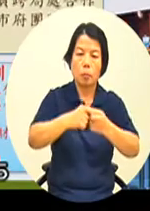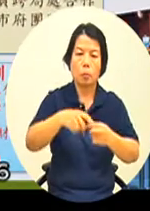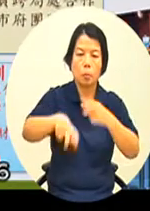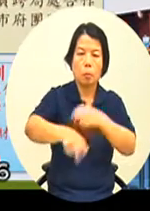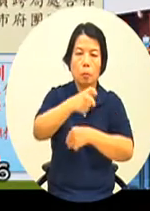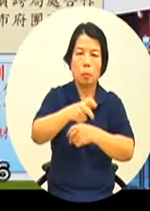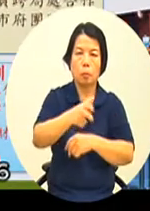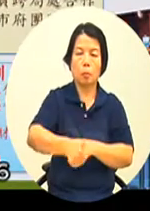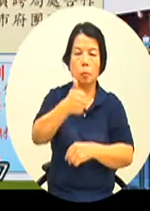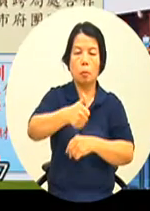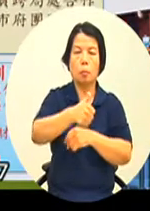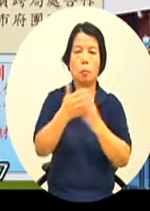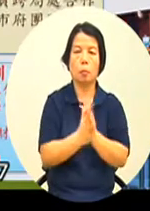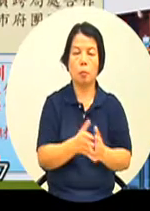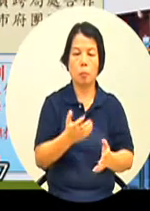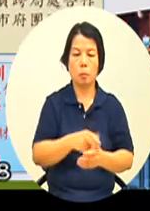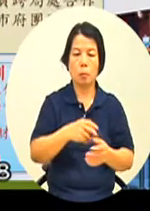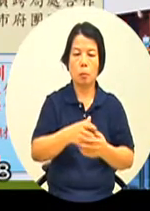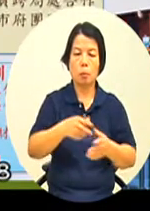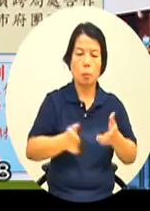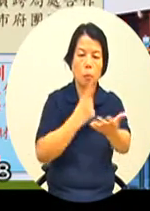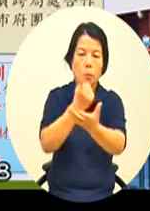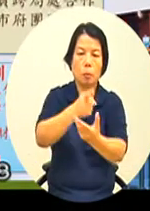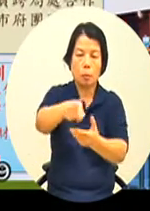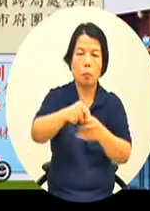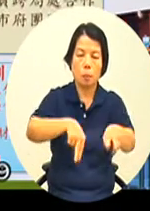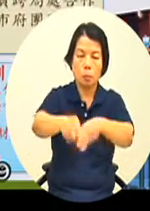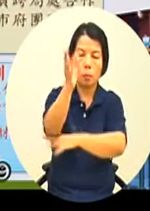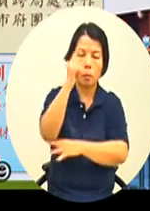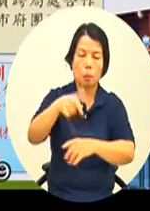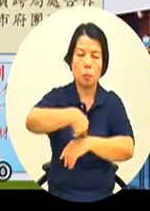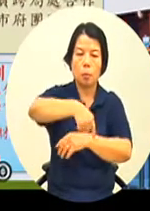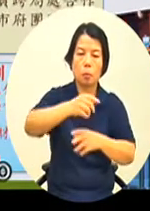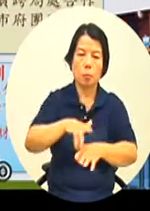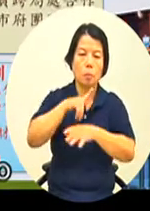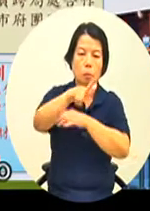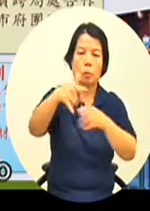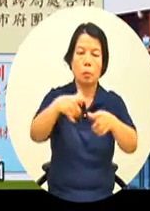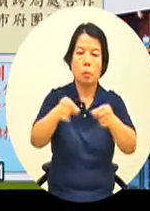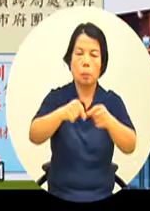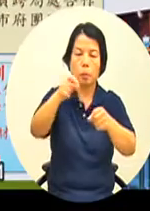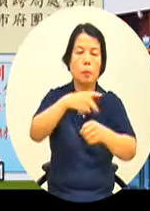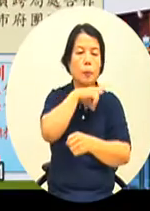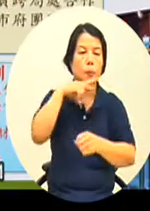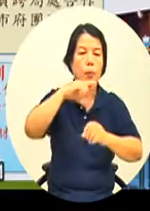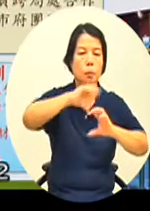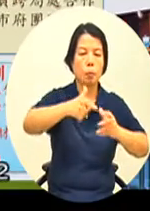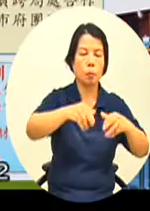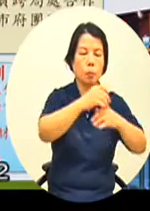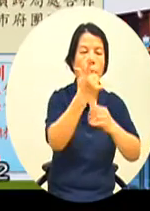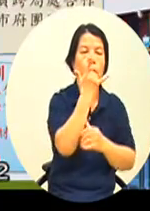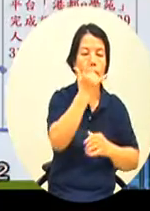别参加我们行政组团到日本、还有英国以及德国研习。